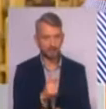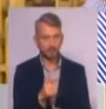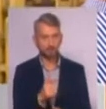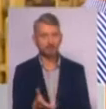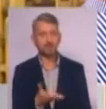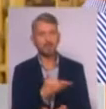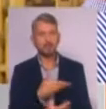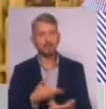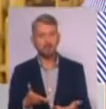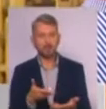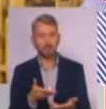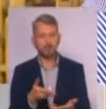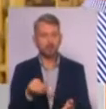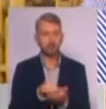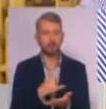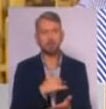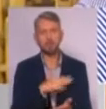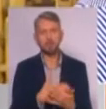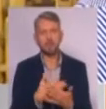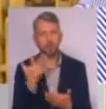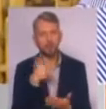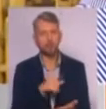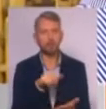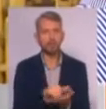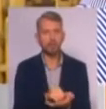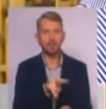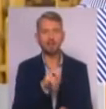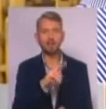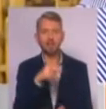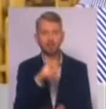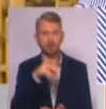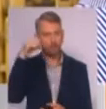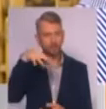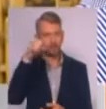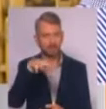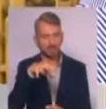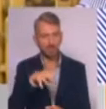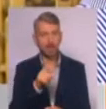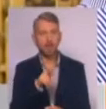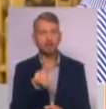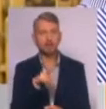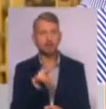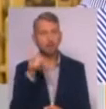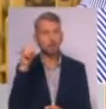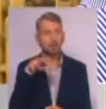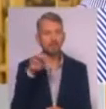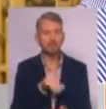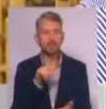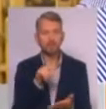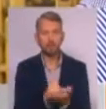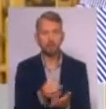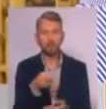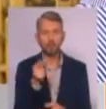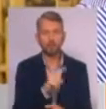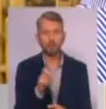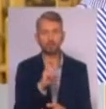ми встановлюємо, в мене були приклади, коли ми встановили LED-освітлення. LED-освітлення, воно встановлюється для того,